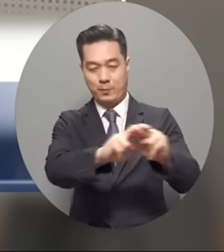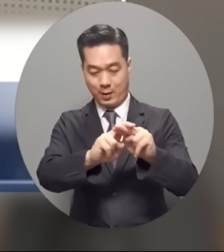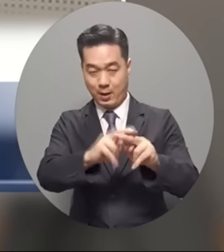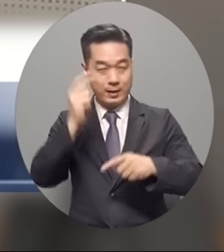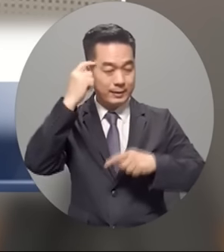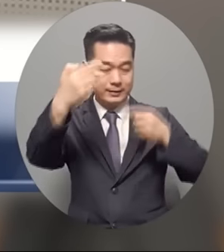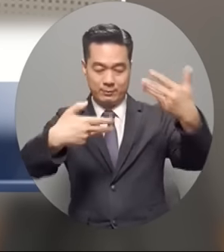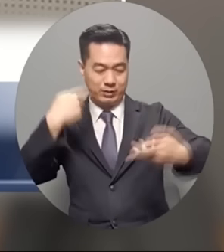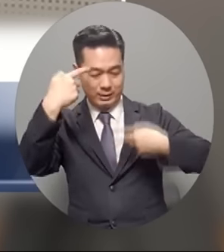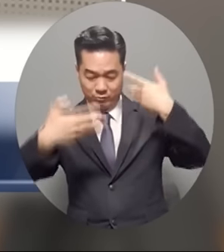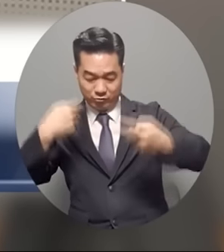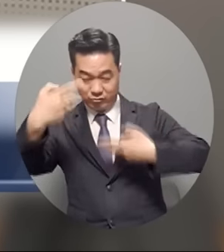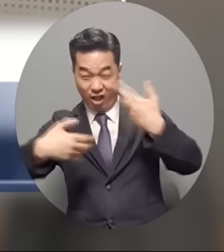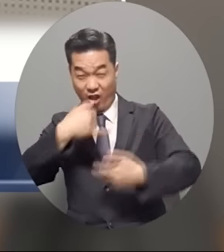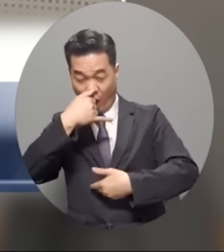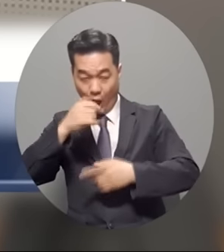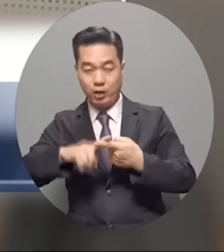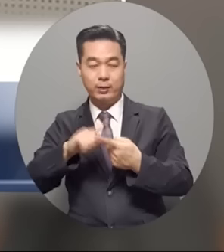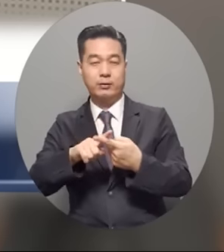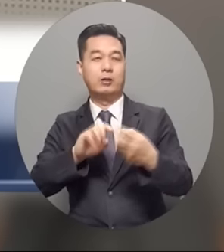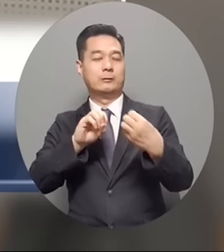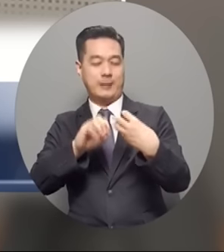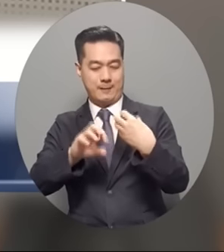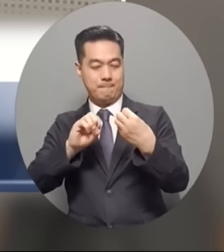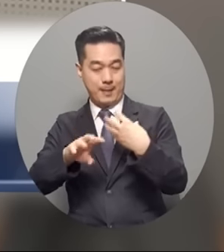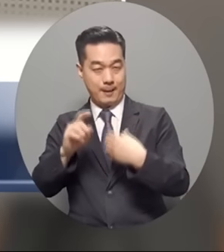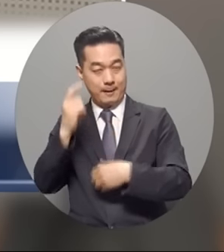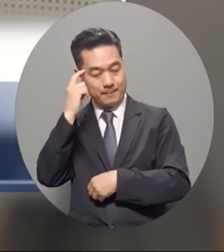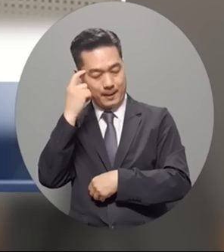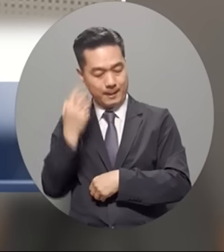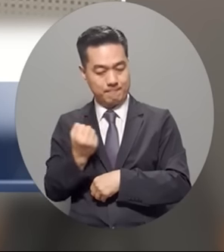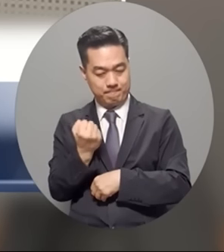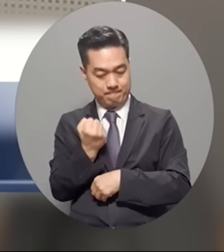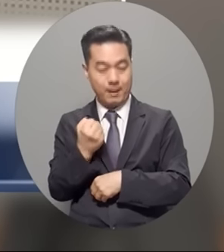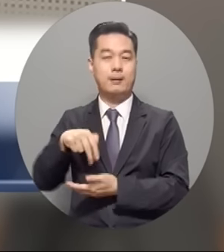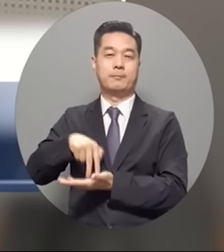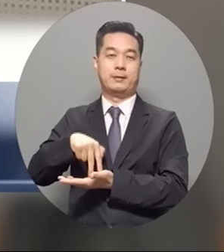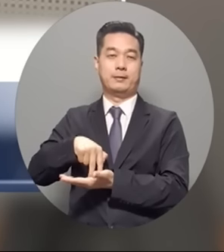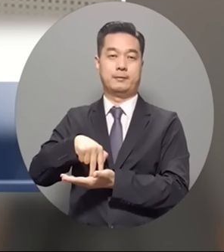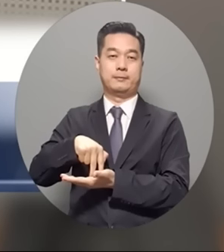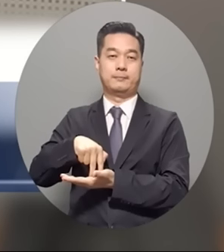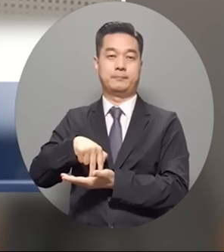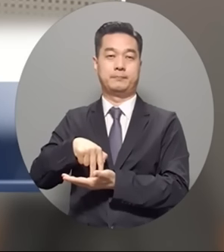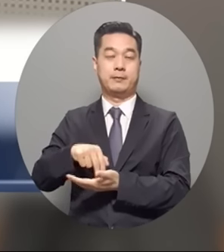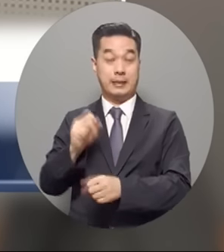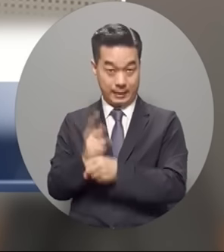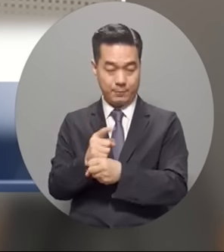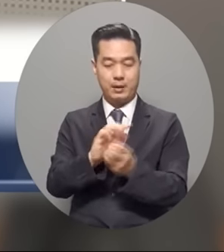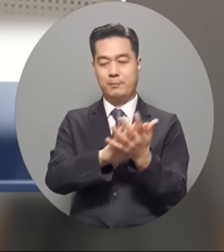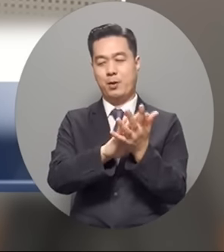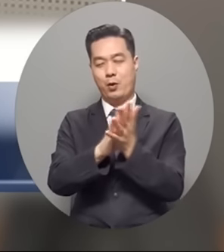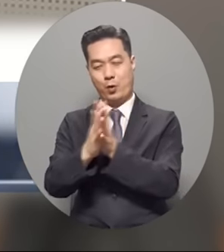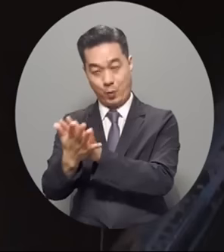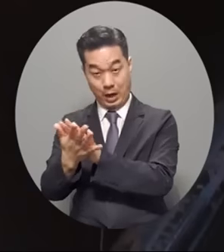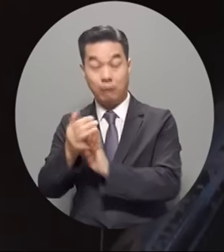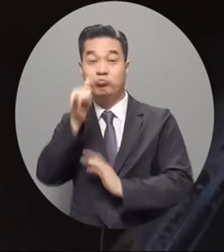하실 거 아닙니까? 네. 이걸 받겠다는 이런 자세, 이거 자체가 이미 답이 다 나와 있는 거